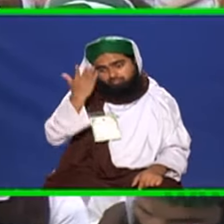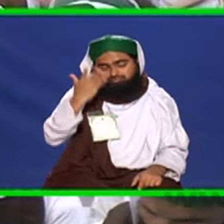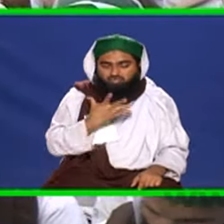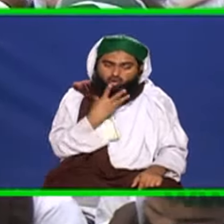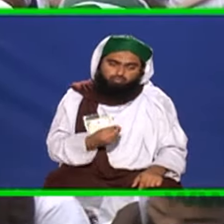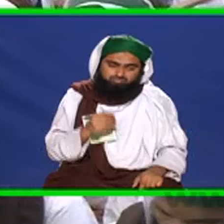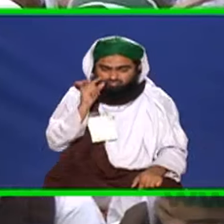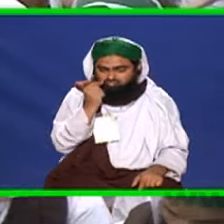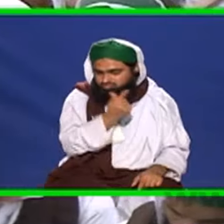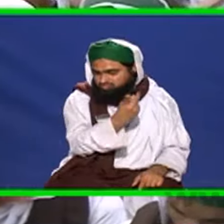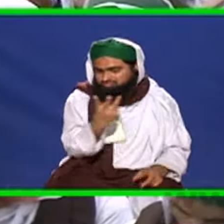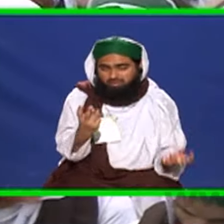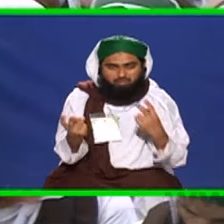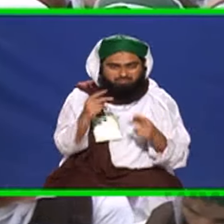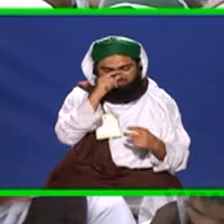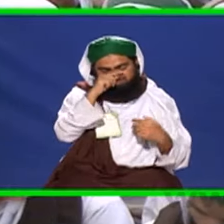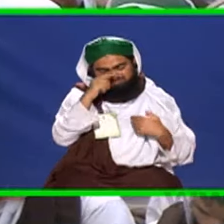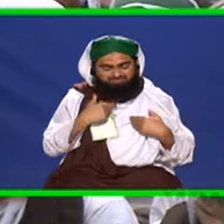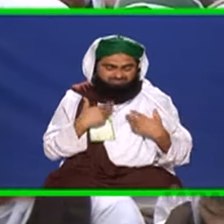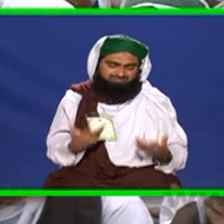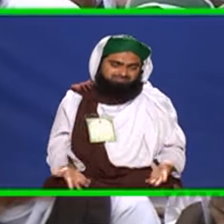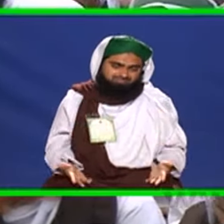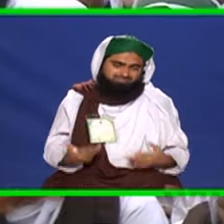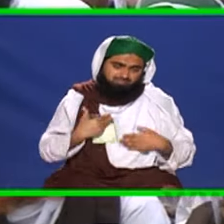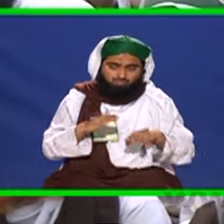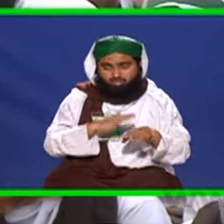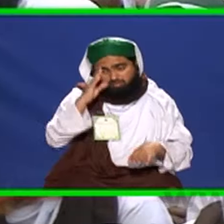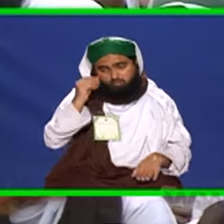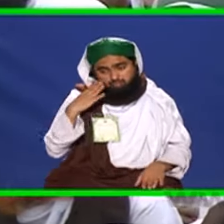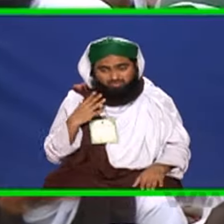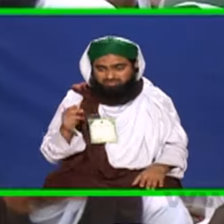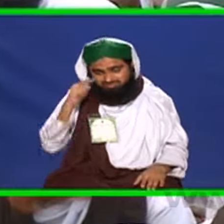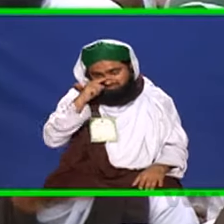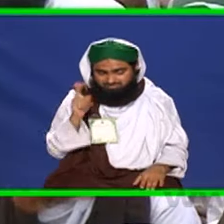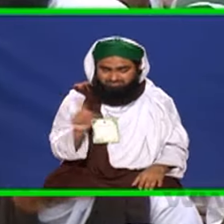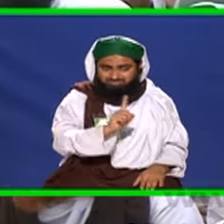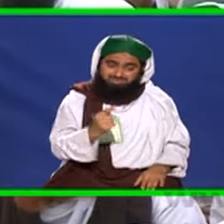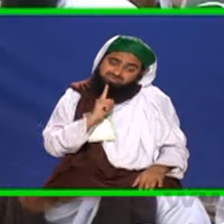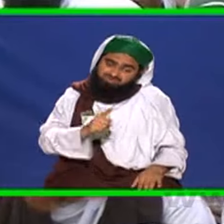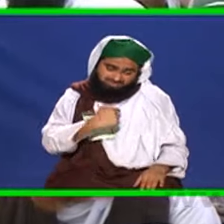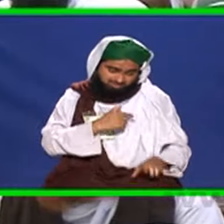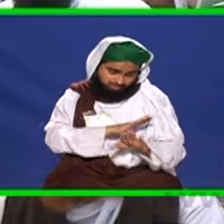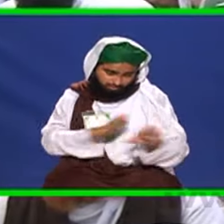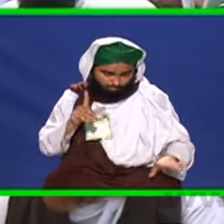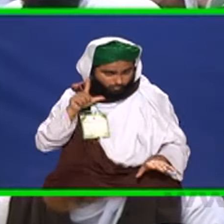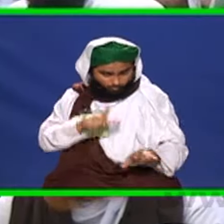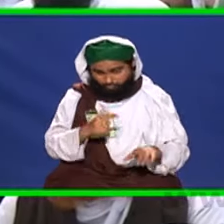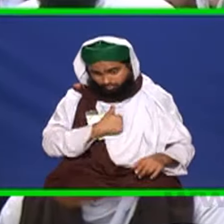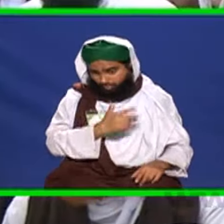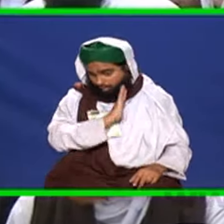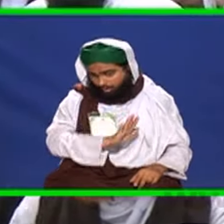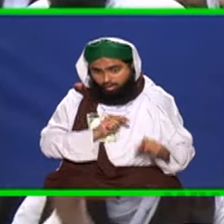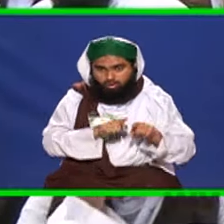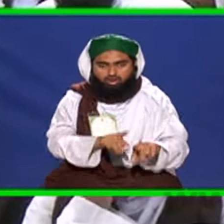ہے لیکن ہم معاشرے سے شرماتے ہیں. میرے بھائیوں، معاشرے سے نہ شرماؤ، اگر واقعی دن میں محبت کرتے اس کا اظہار سر سے